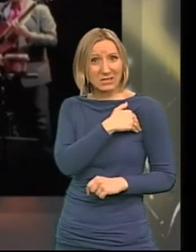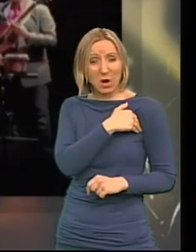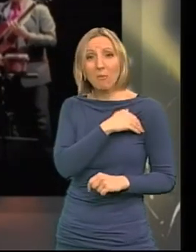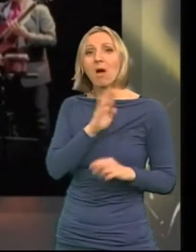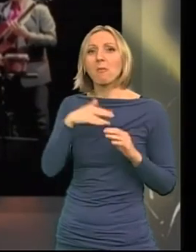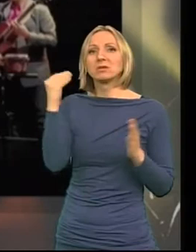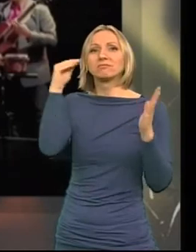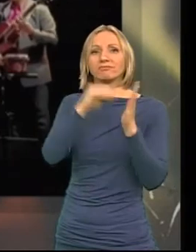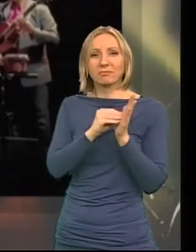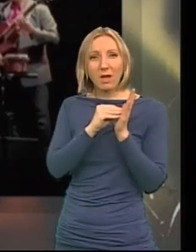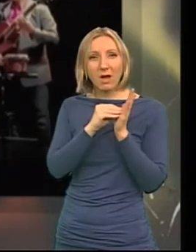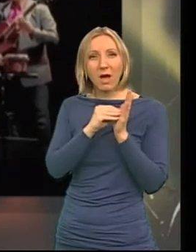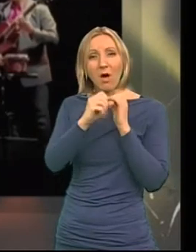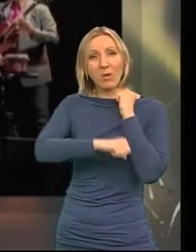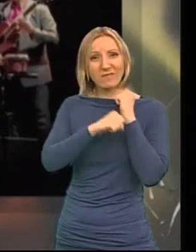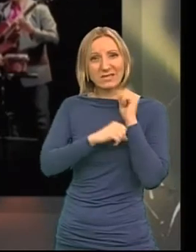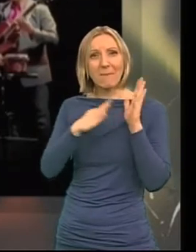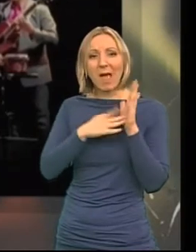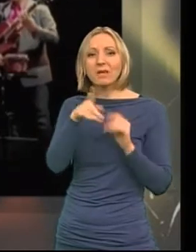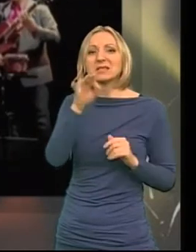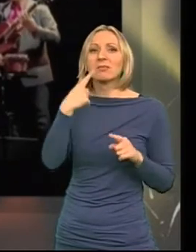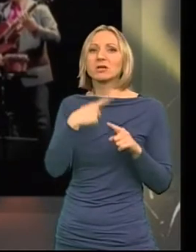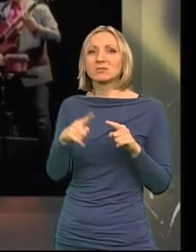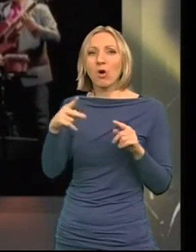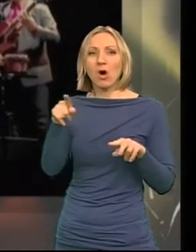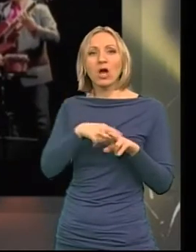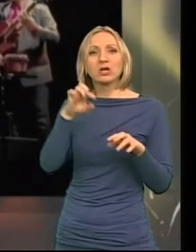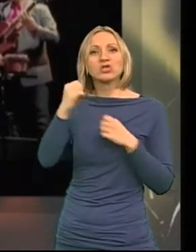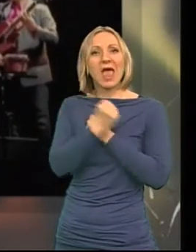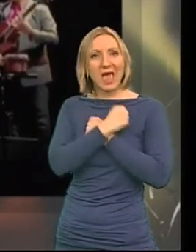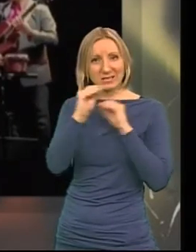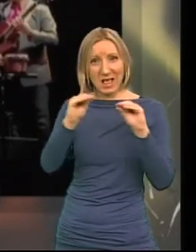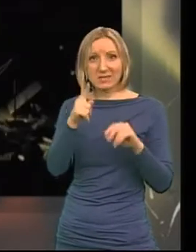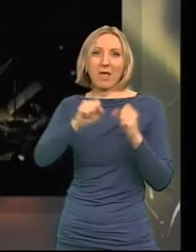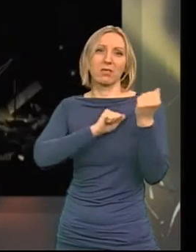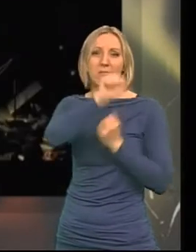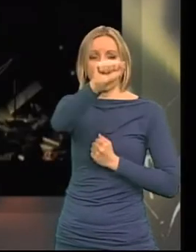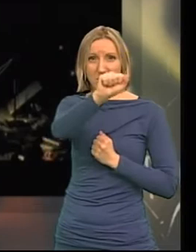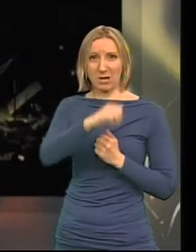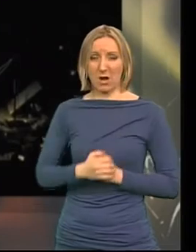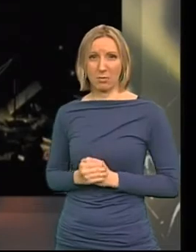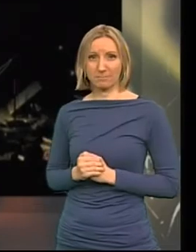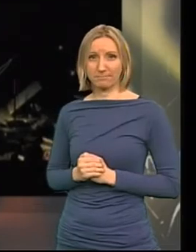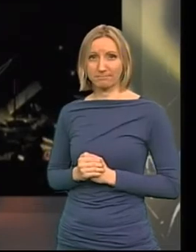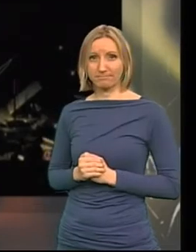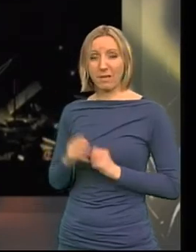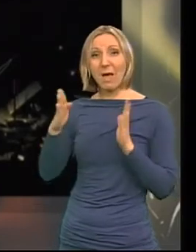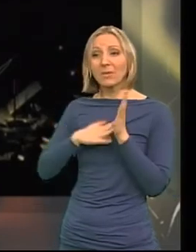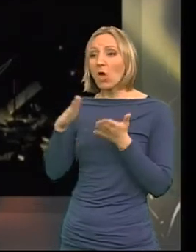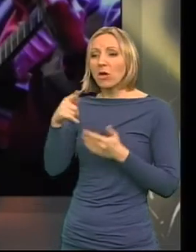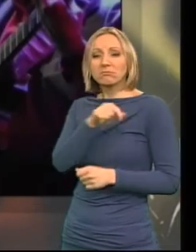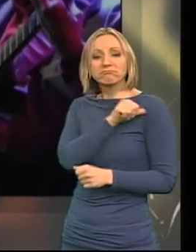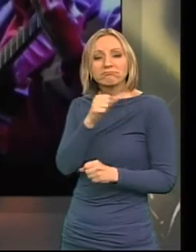na Univerzitet u Majamiju, koji je izabrao zbog prestižne jazz nastave gde je i diplomirao. Midon je karijeru počeo